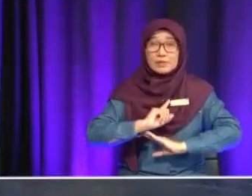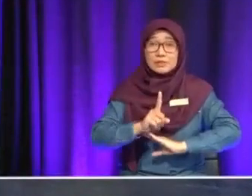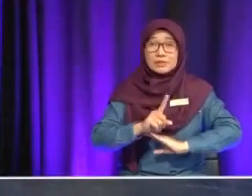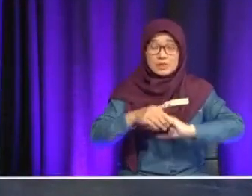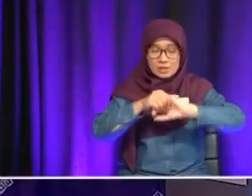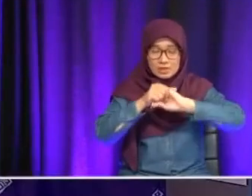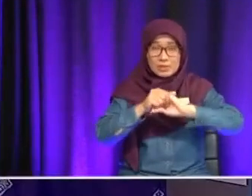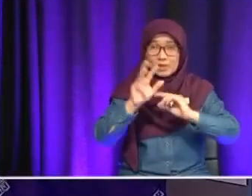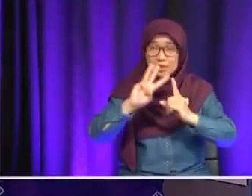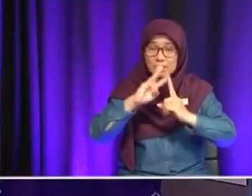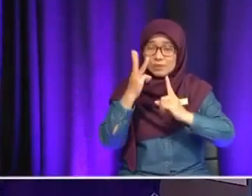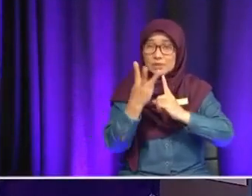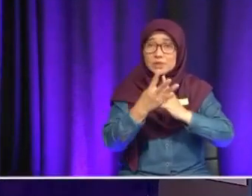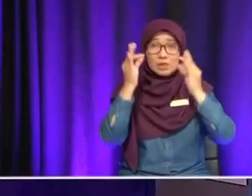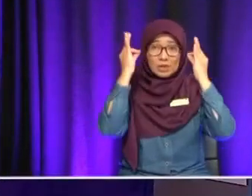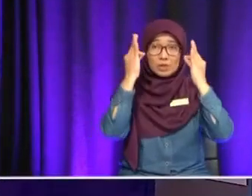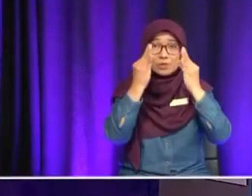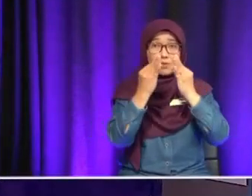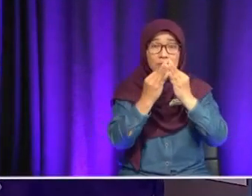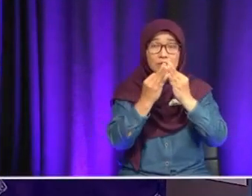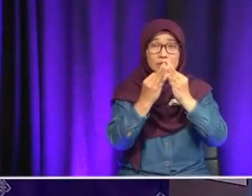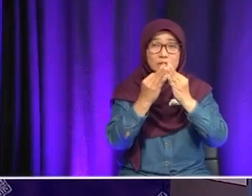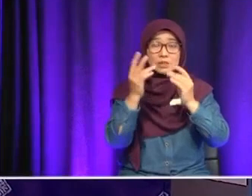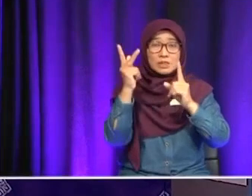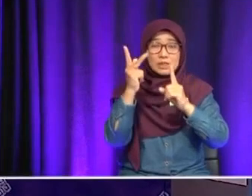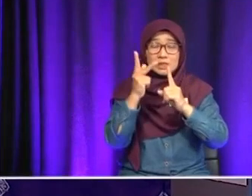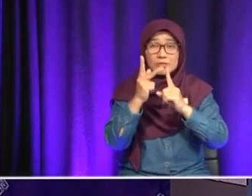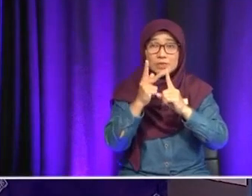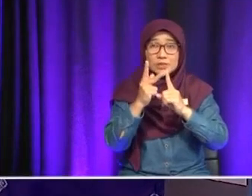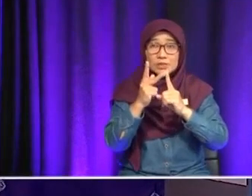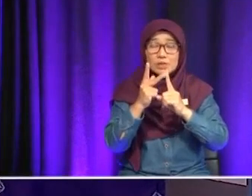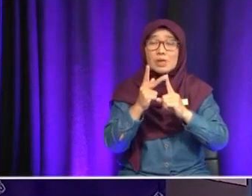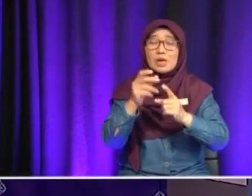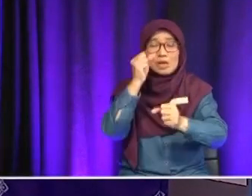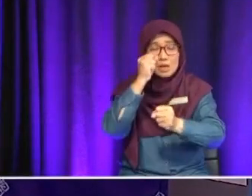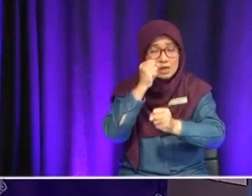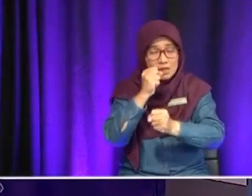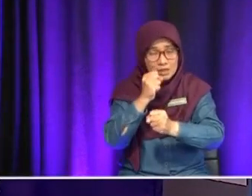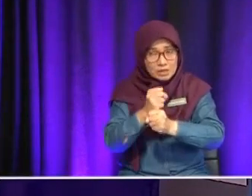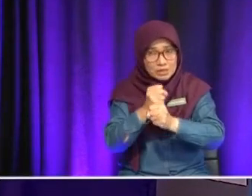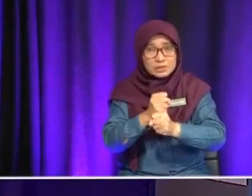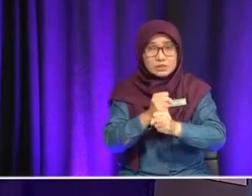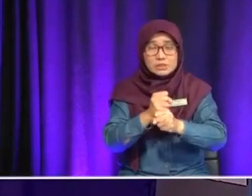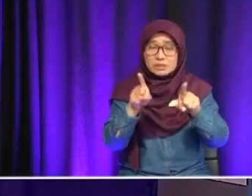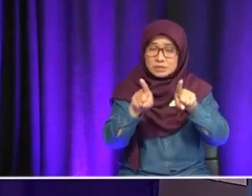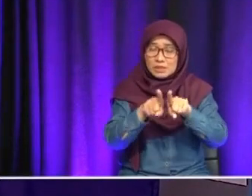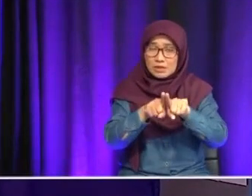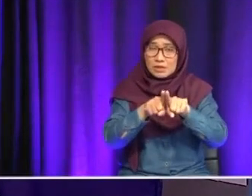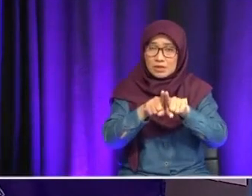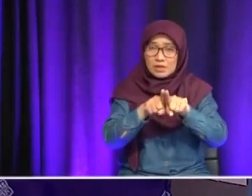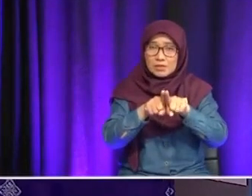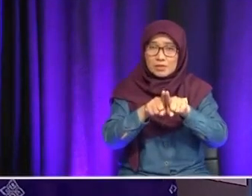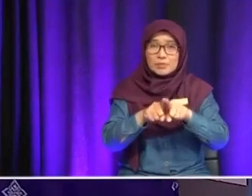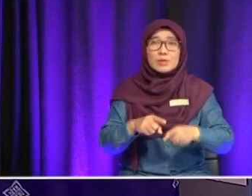ini dia berfokus kepada ta'awun, konsep bekerjasama, konsep menghargai orang